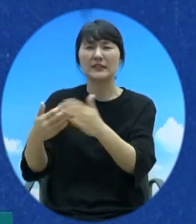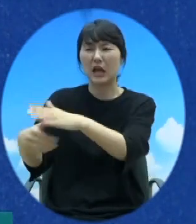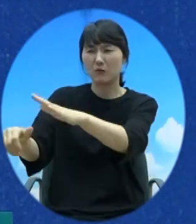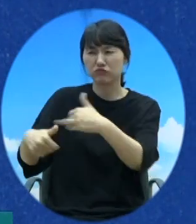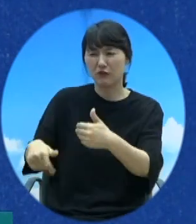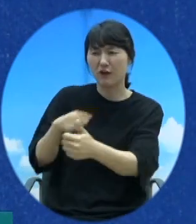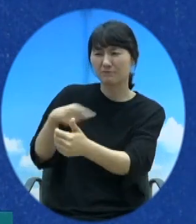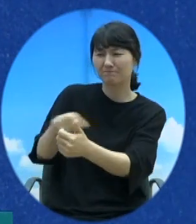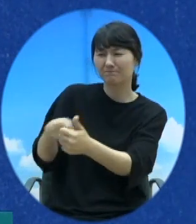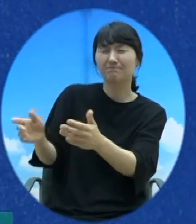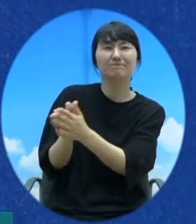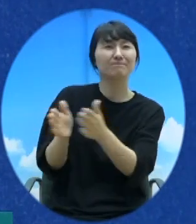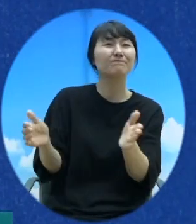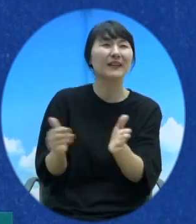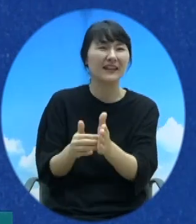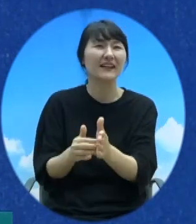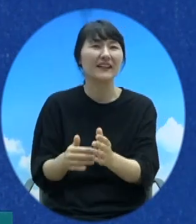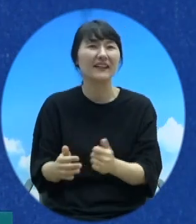시작했습니다.